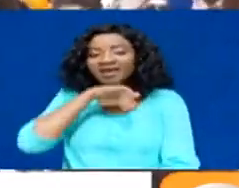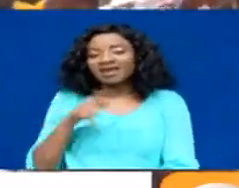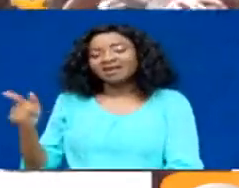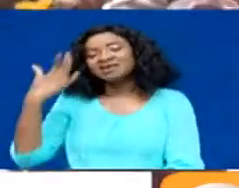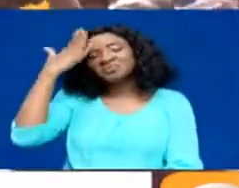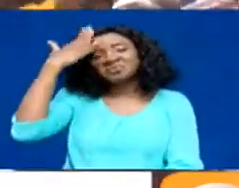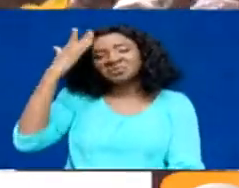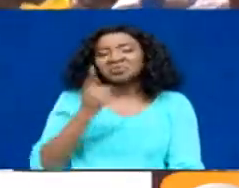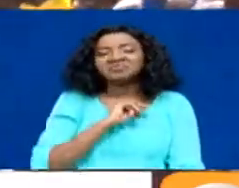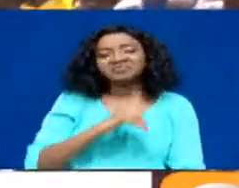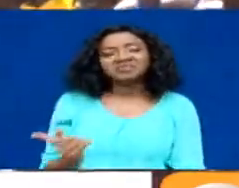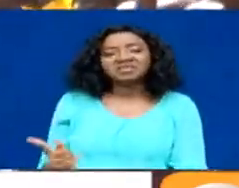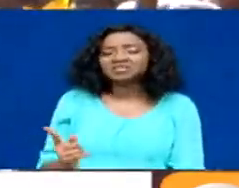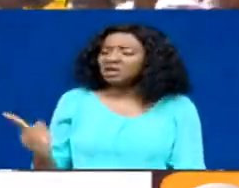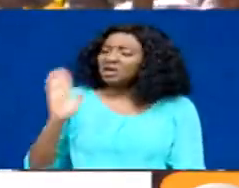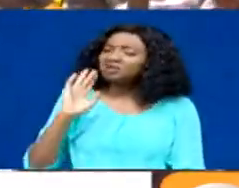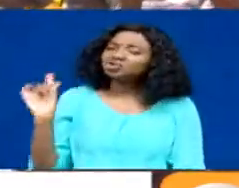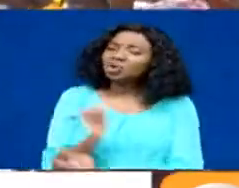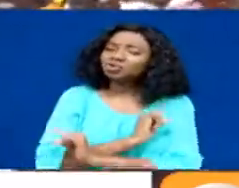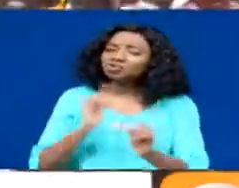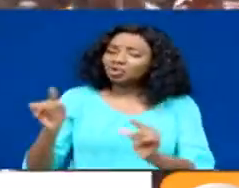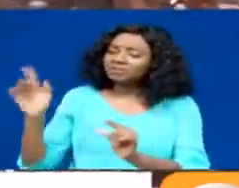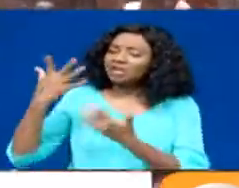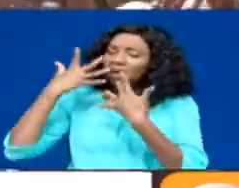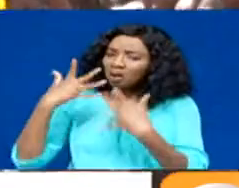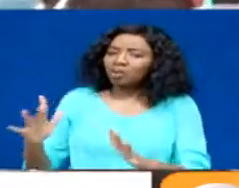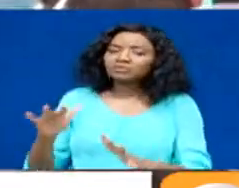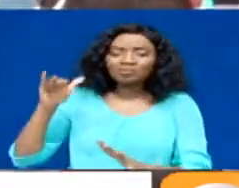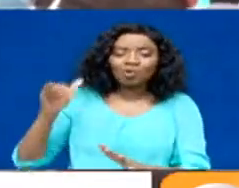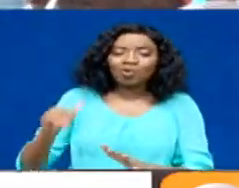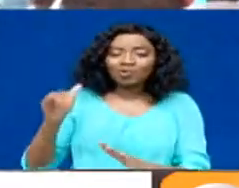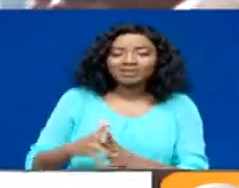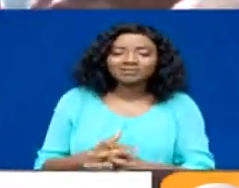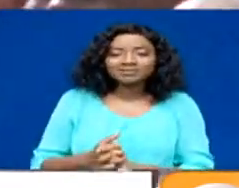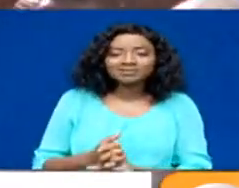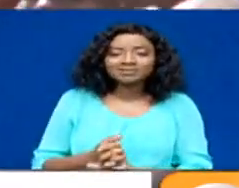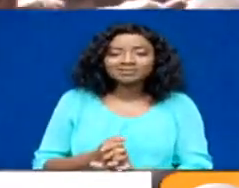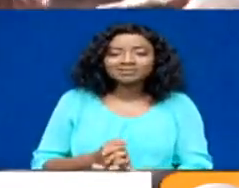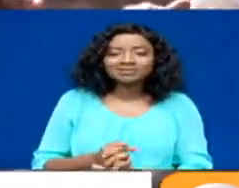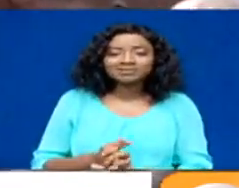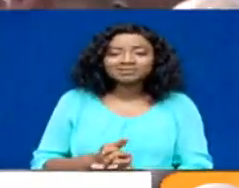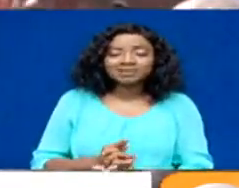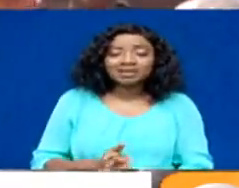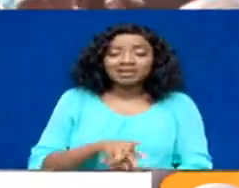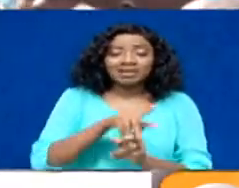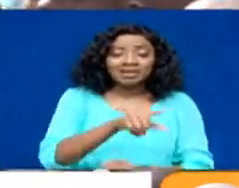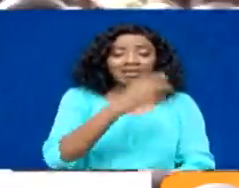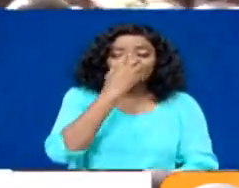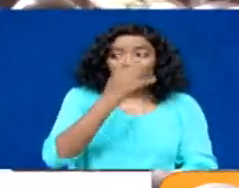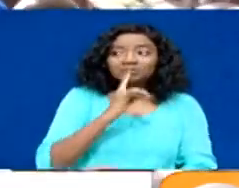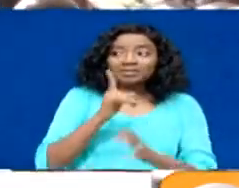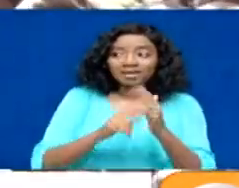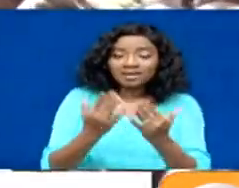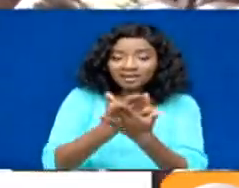tunamjua. Na tutamunyorosha asubuhi na mapema. DP Ruto promised to change fortunes of the Miraa